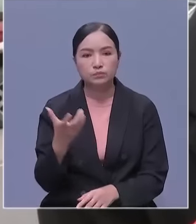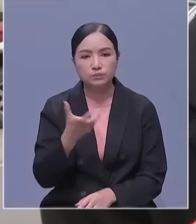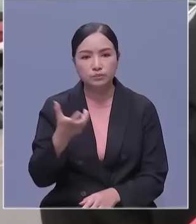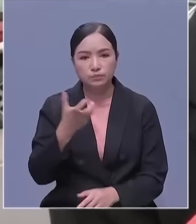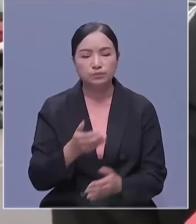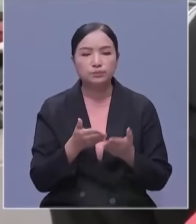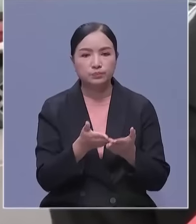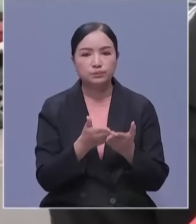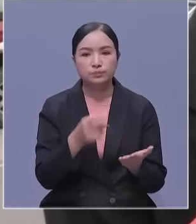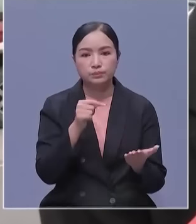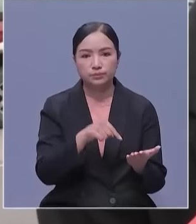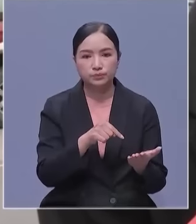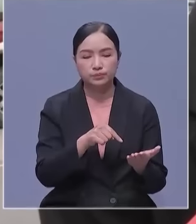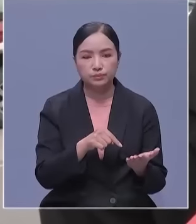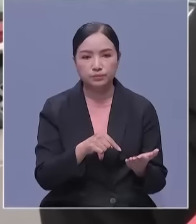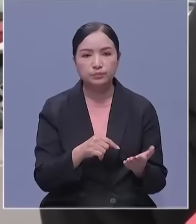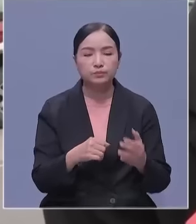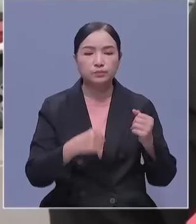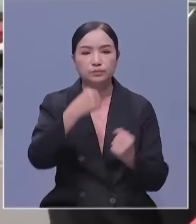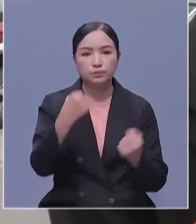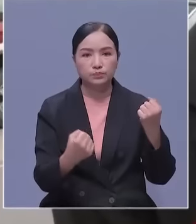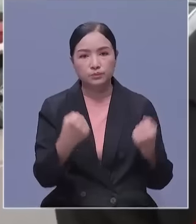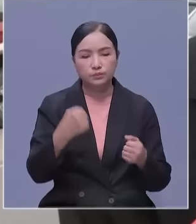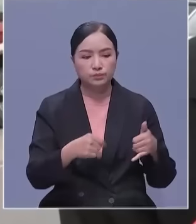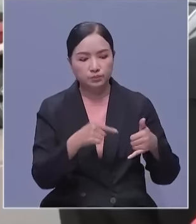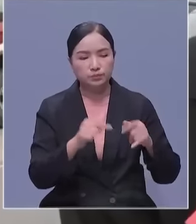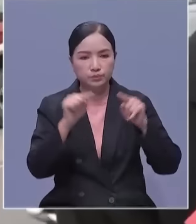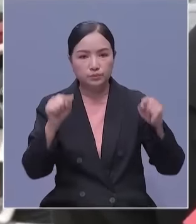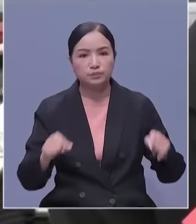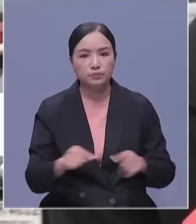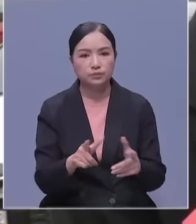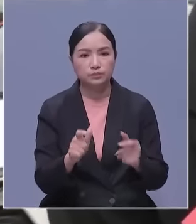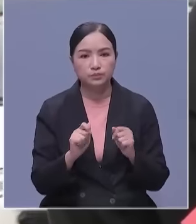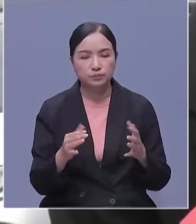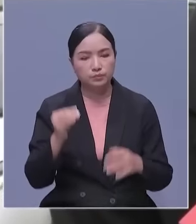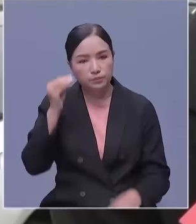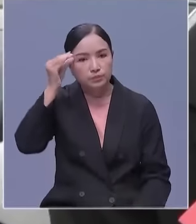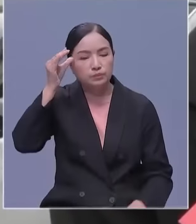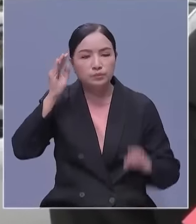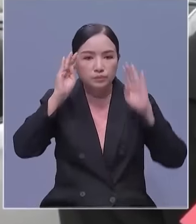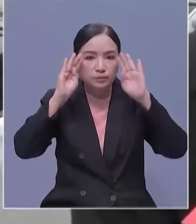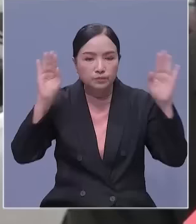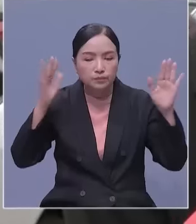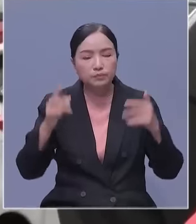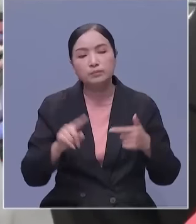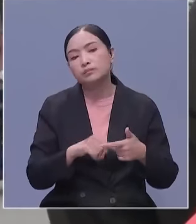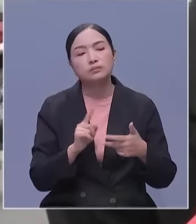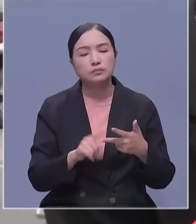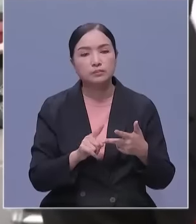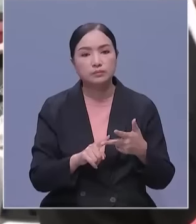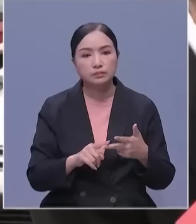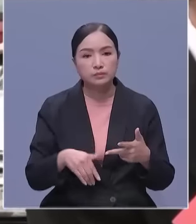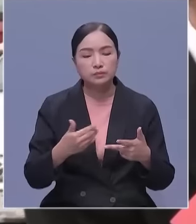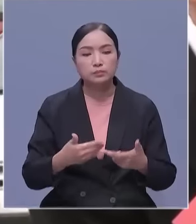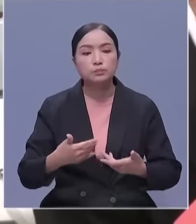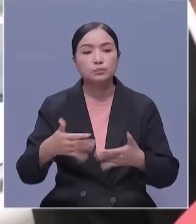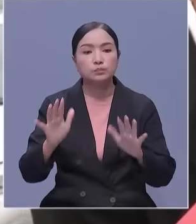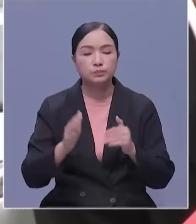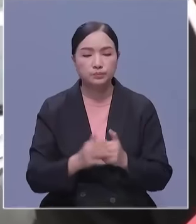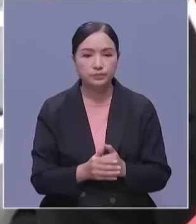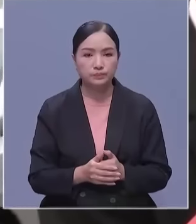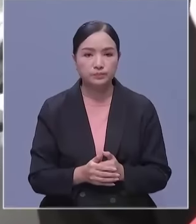นะครับนะแล้วก็คนขับเรือก็ไม่มีใบอนุญาตนะครับไม่มีความรู้ไม่มีประสบการณ์แล้วก็หลังจากนั้นก็ปล่อยปะละเล